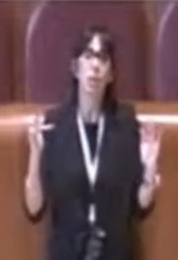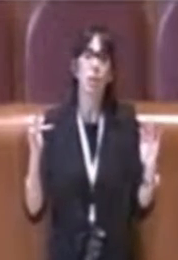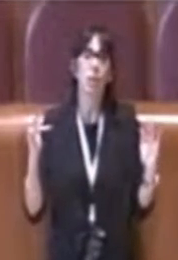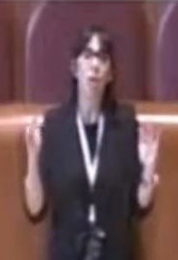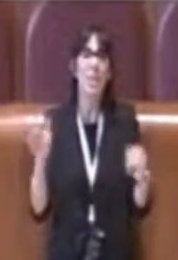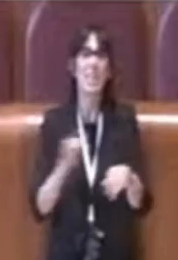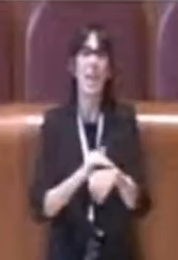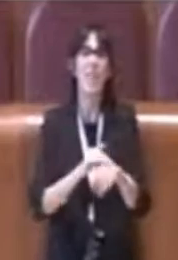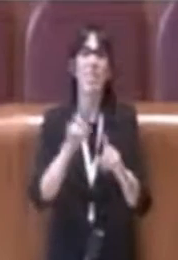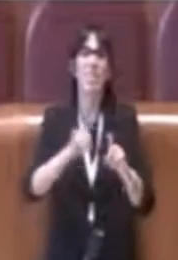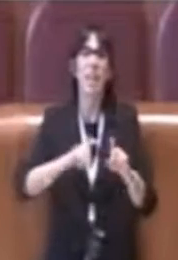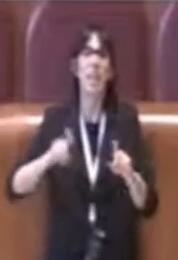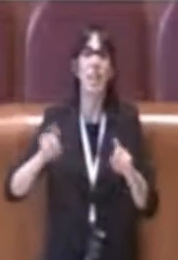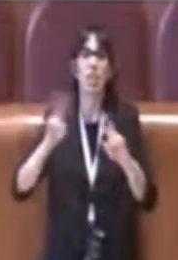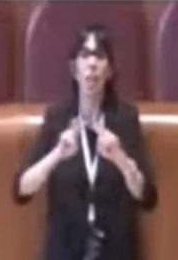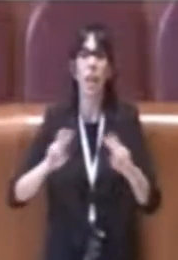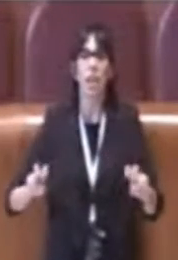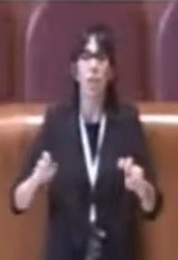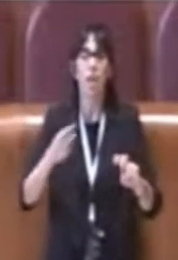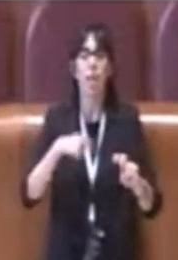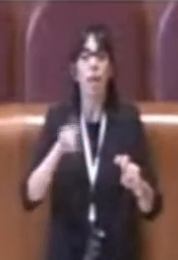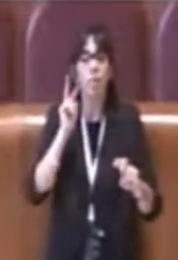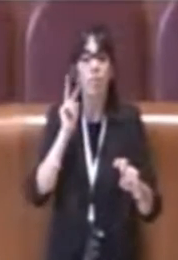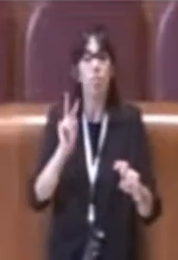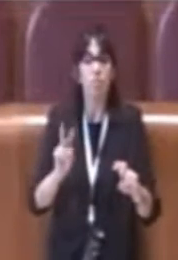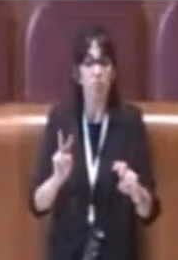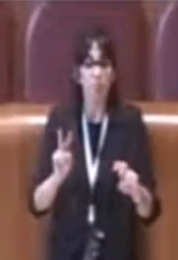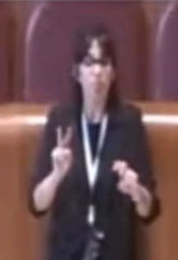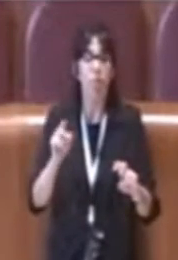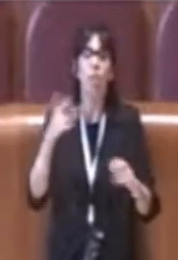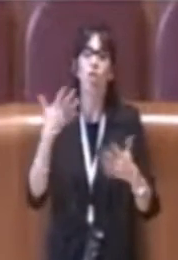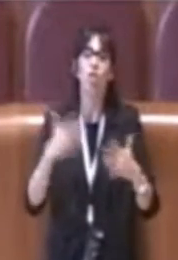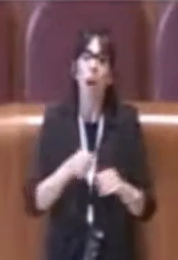servizi statistici delle ricerche, possiamo vedere che già dal